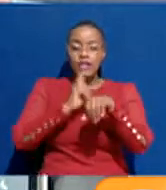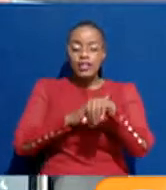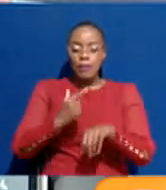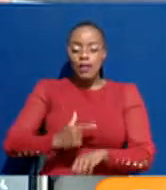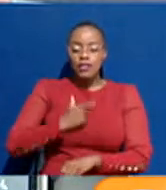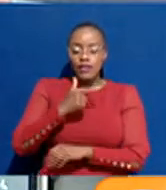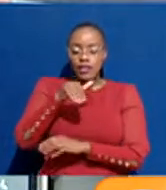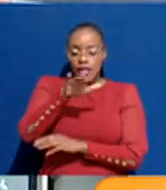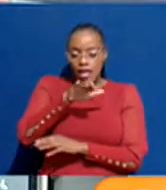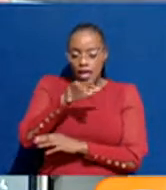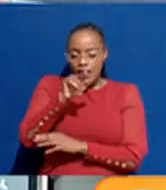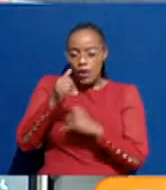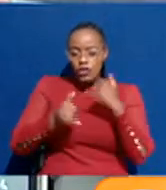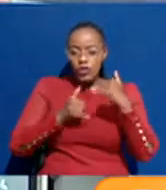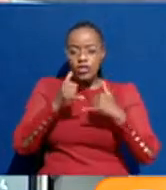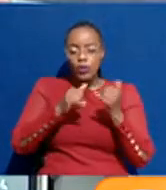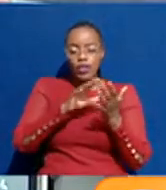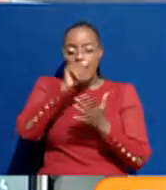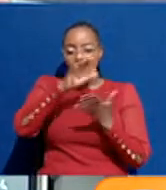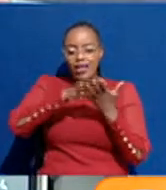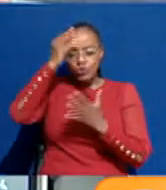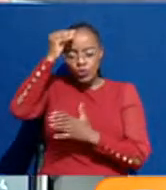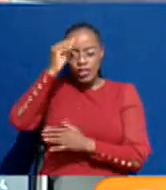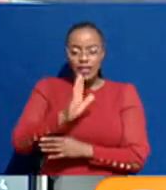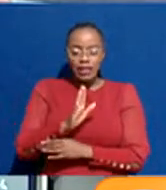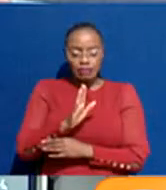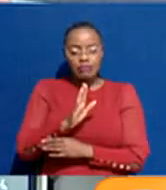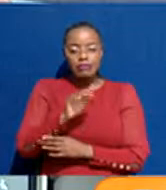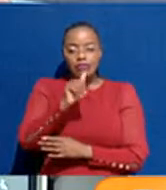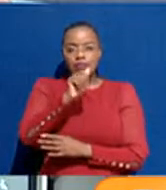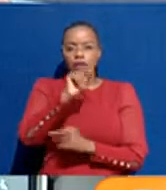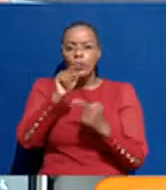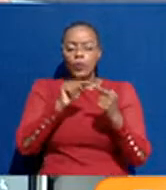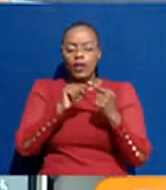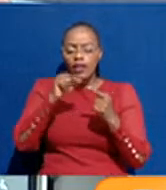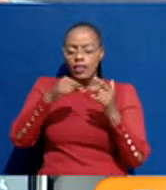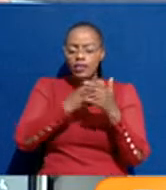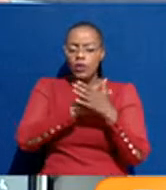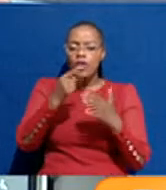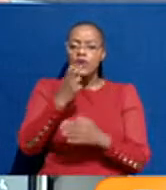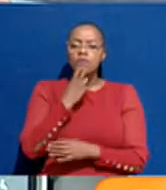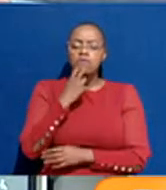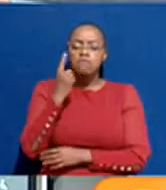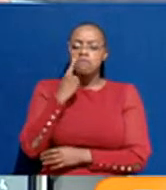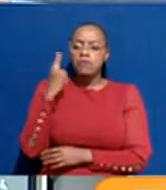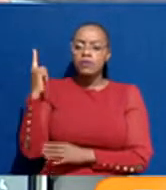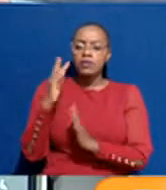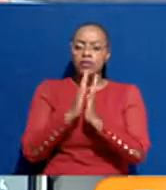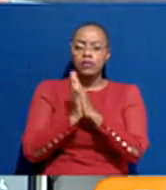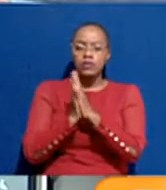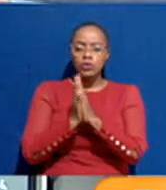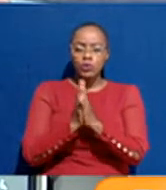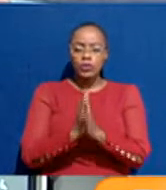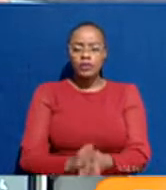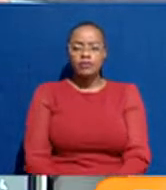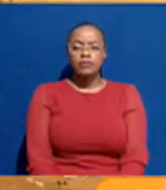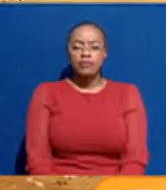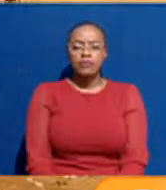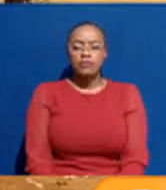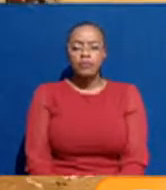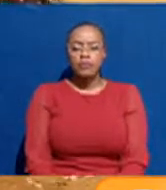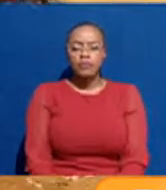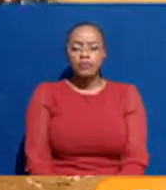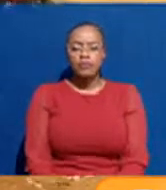amezuru eneo moja la burudani na wanafunzi wenzake siku ya Jumanne wiki hii. Ben Kirui na taarifa hiyo.